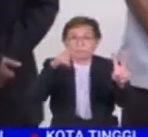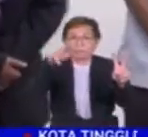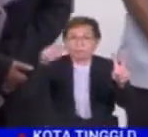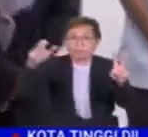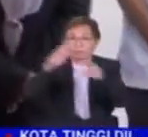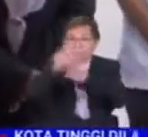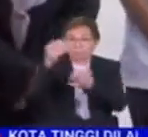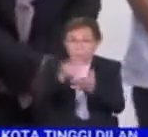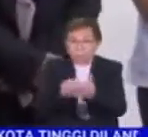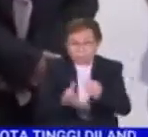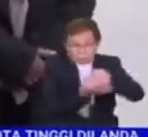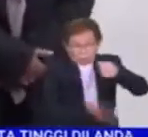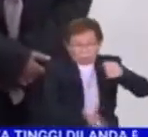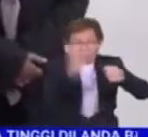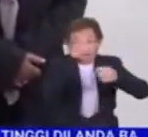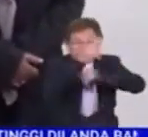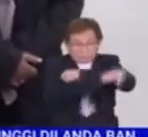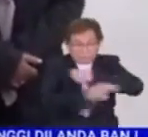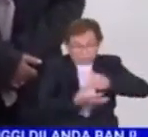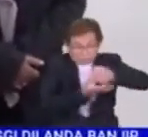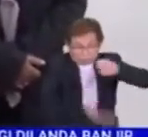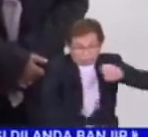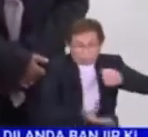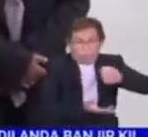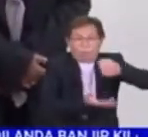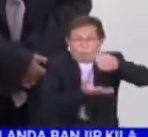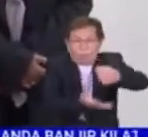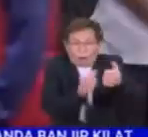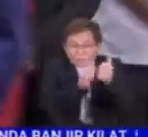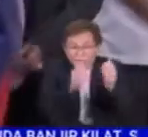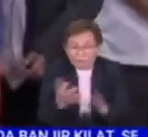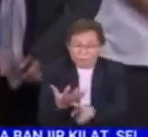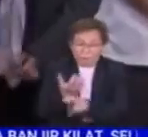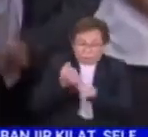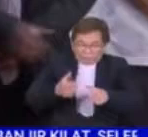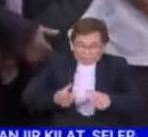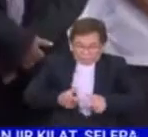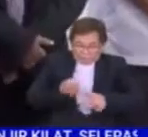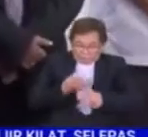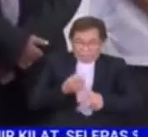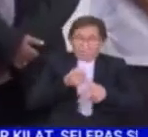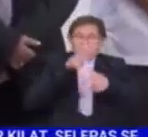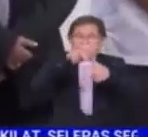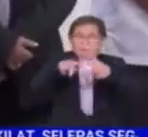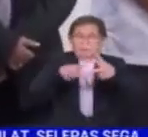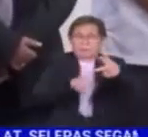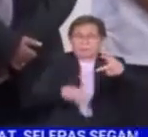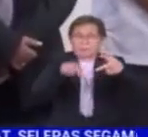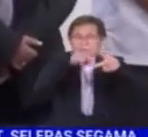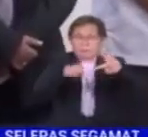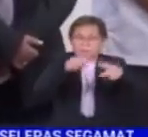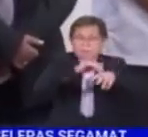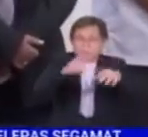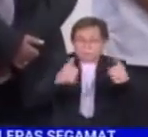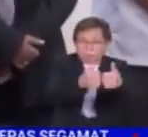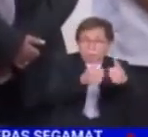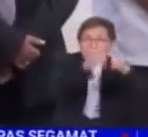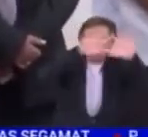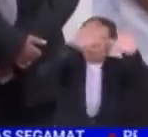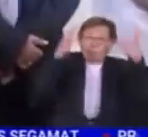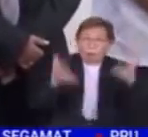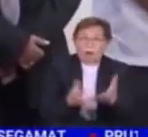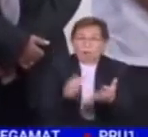25300 peruntukkan kerajaan Negeri kepada atlet yang memenangi pingat emas perak dan Gangsa pada kejohanan dunia